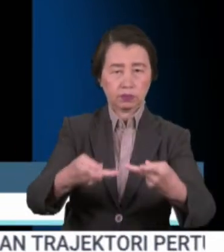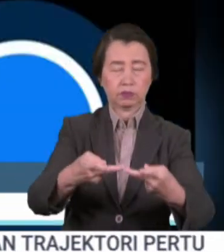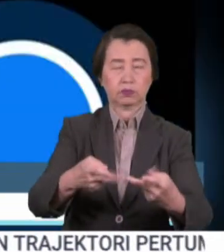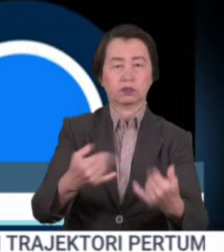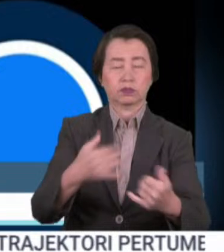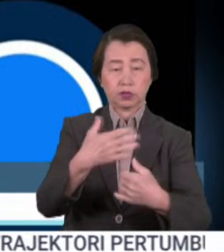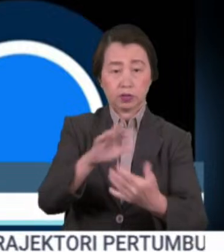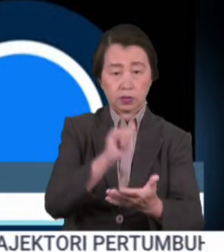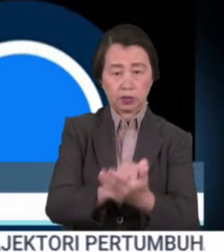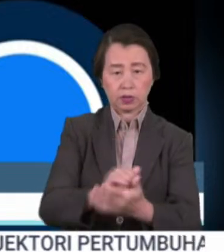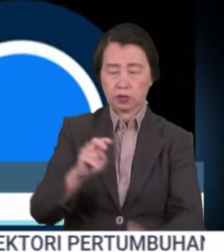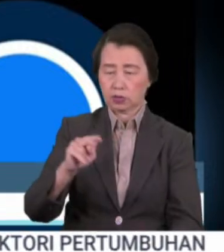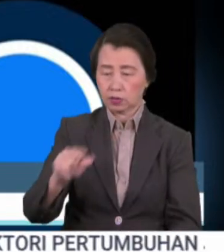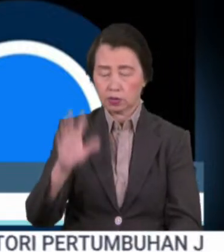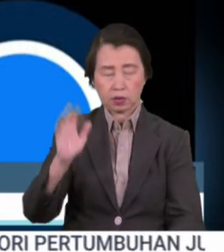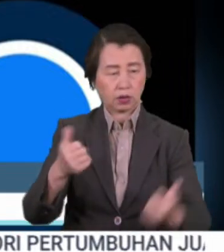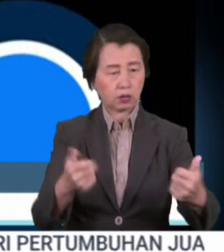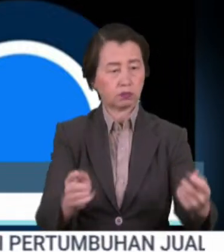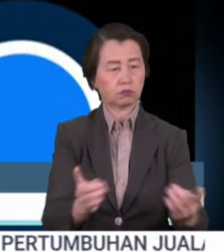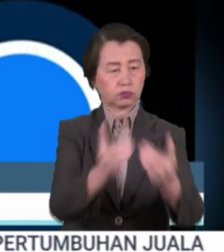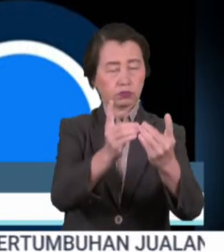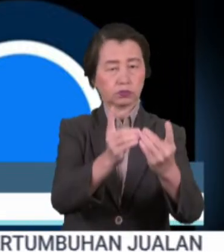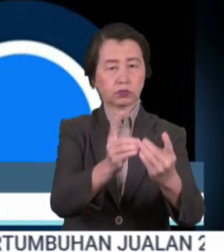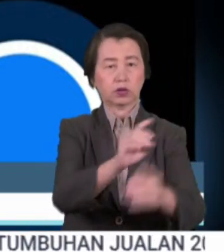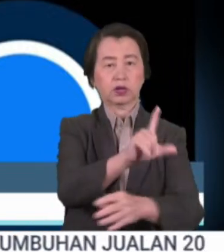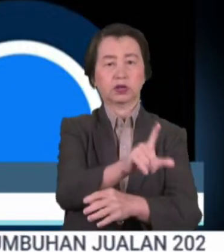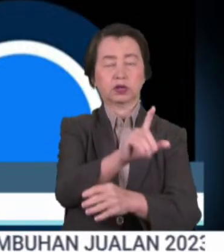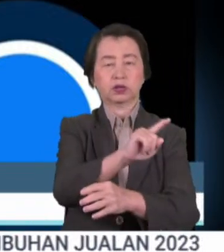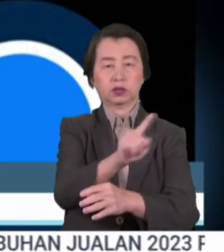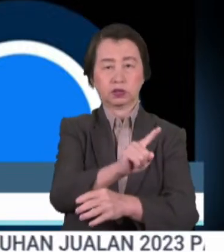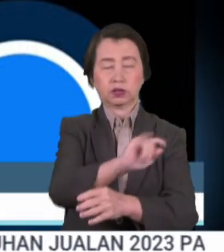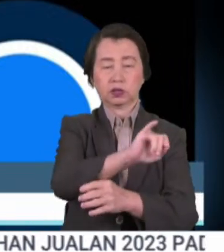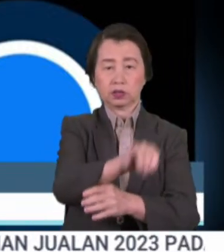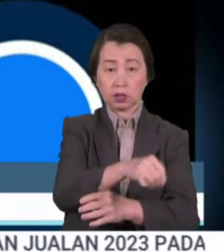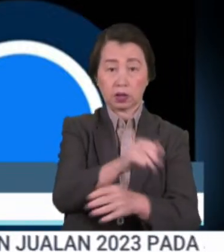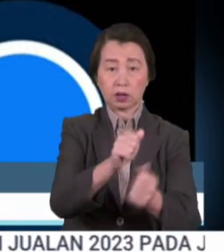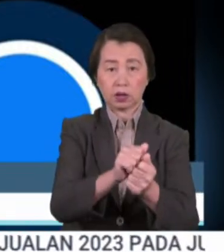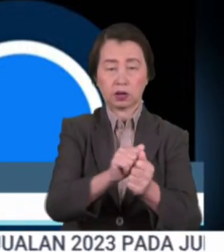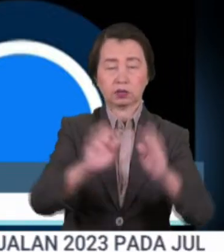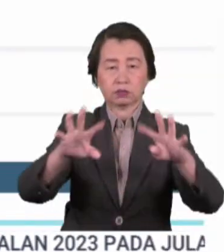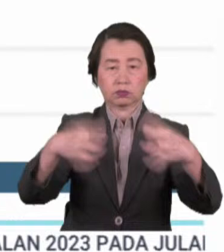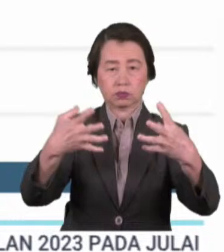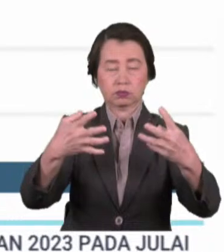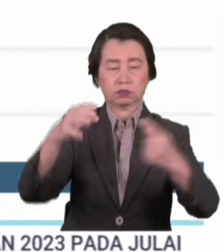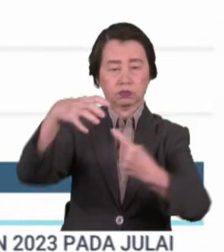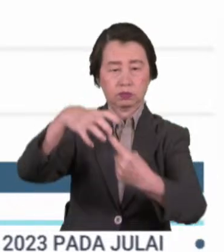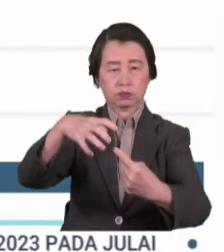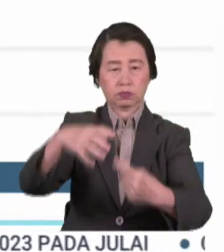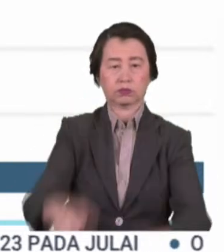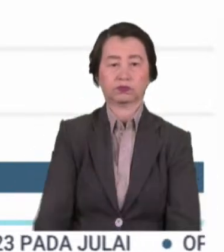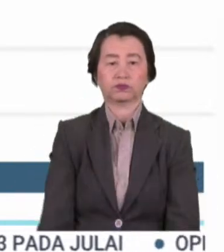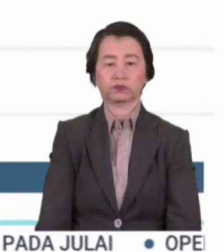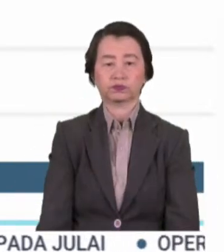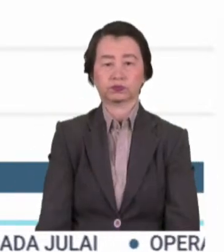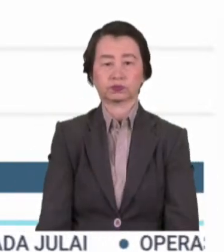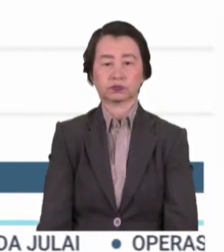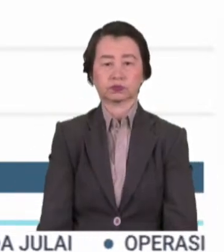selepas ini enzim maka bertemu akan di negara lizia pada aksi suku asli Kejora